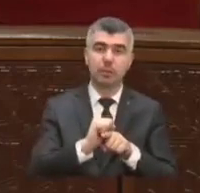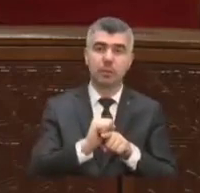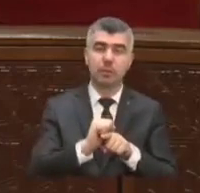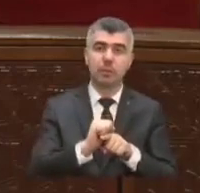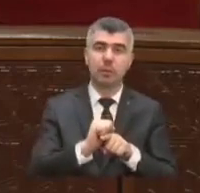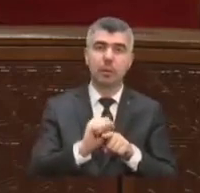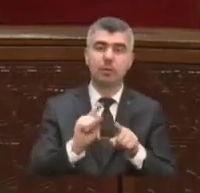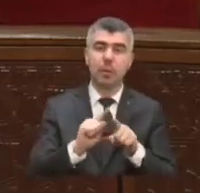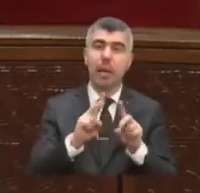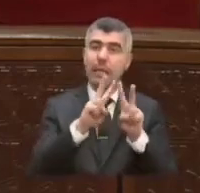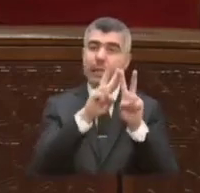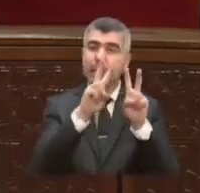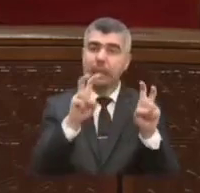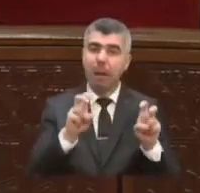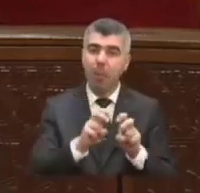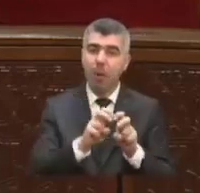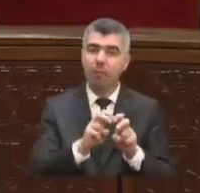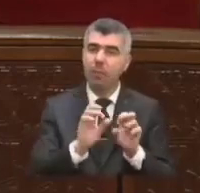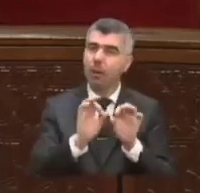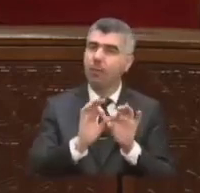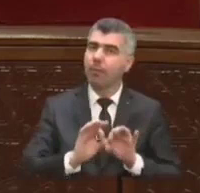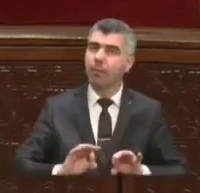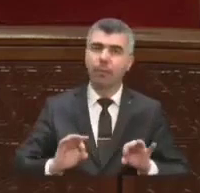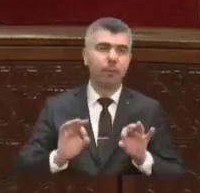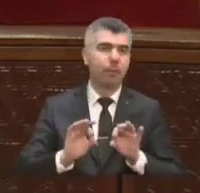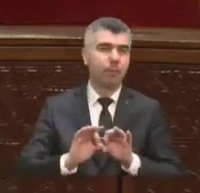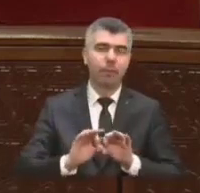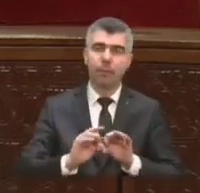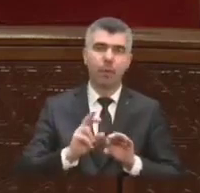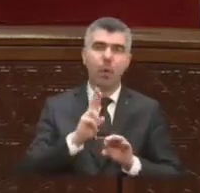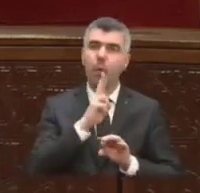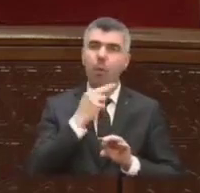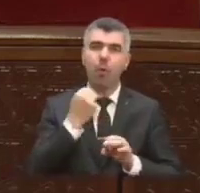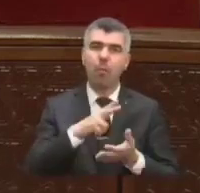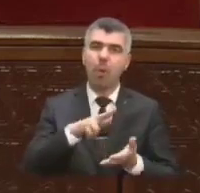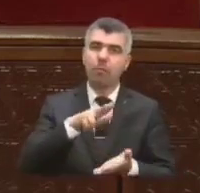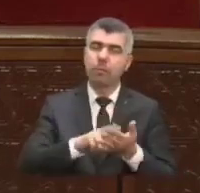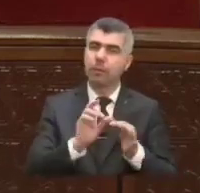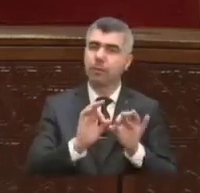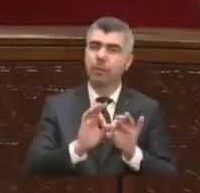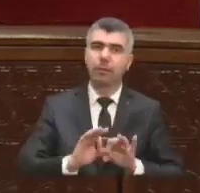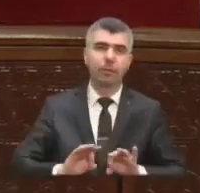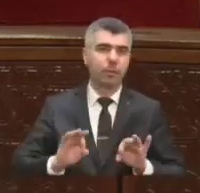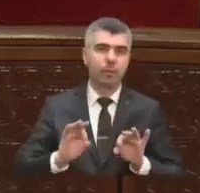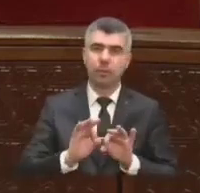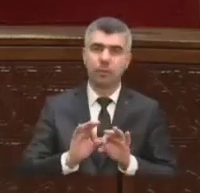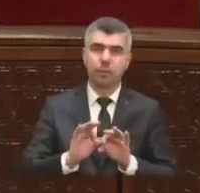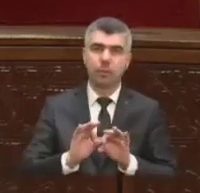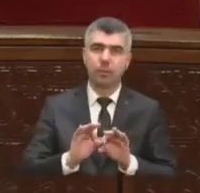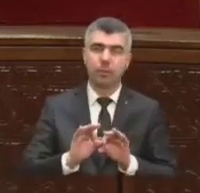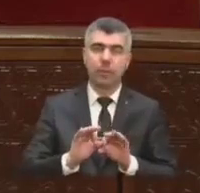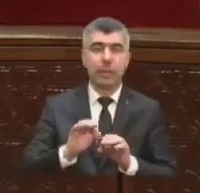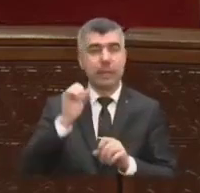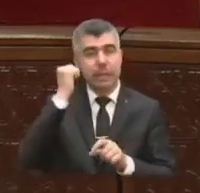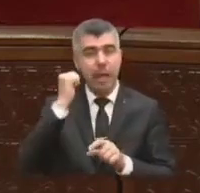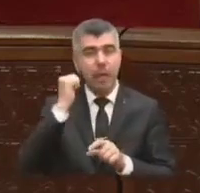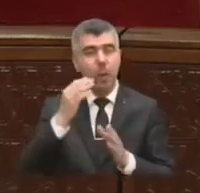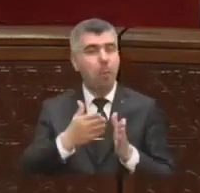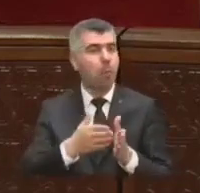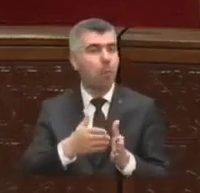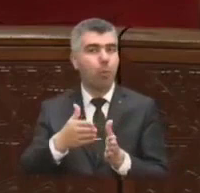راه ماشي ديبلوم معترف به من طرف الدولة. هذه تتكون بحال كيدير واحد